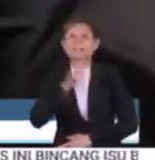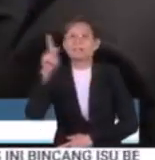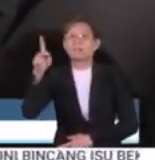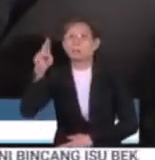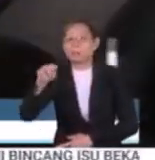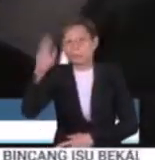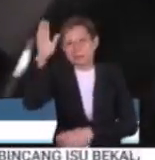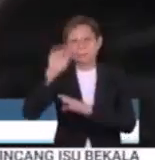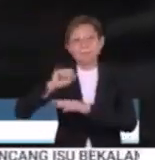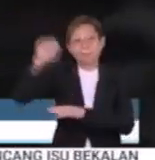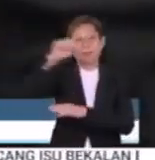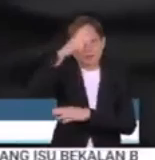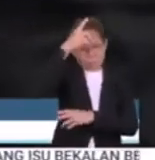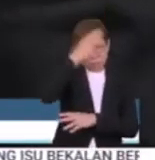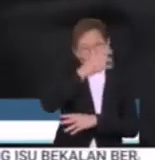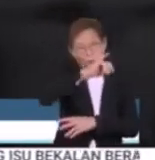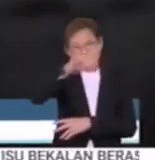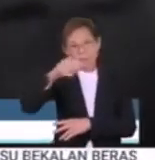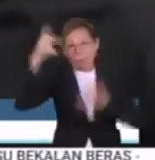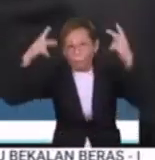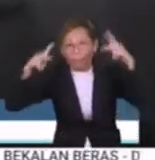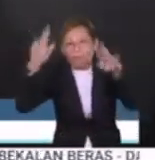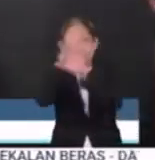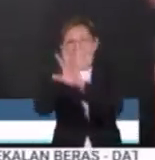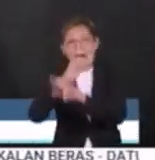datut Sri Haji Nur primian